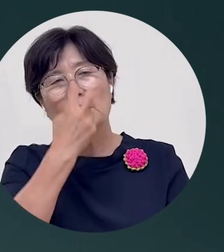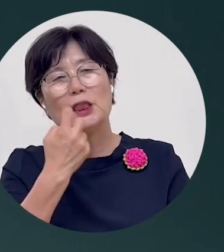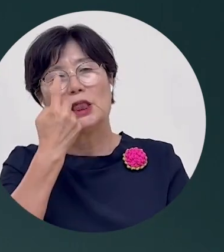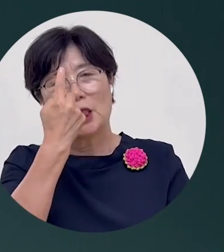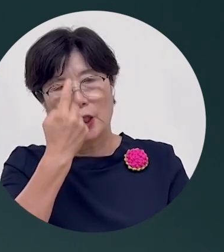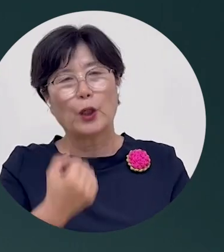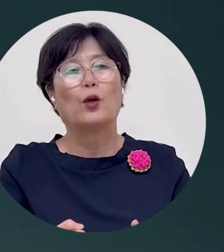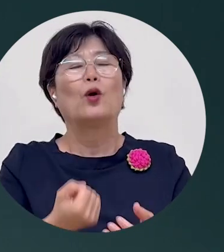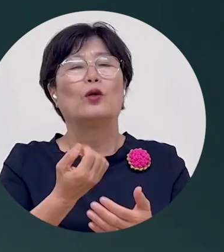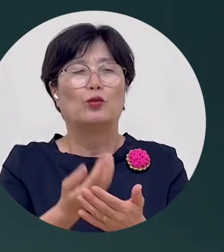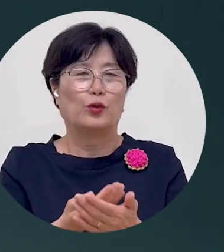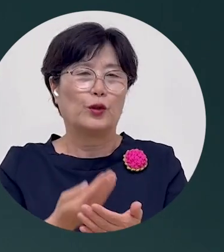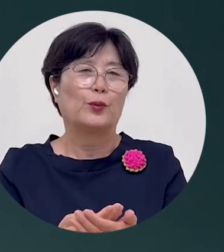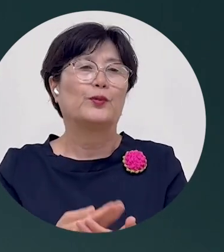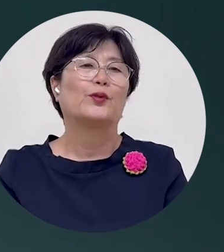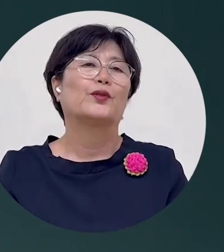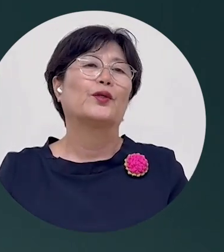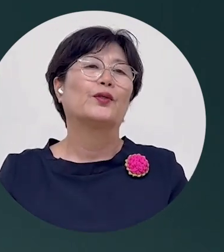지켜주십시오.